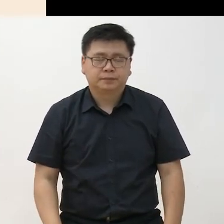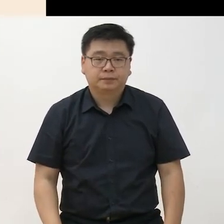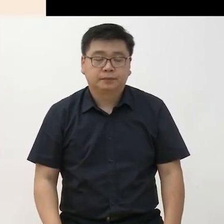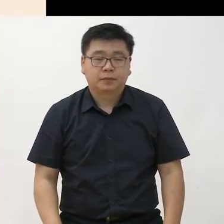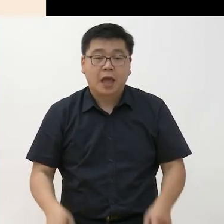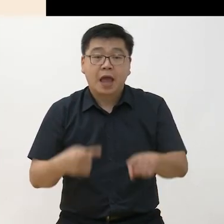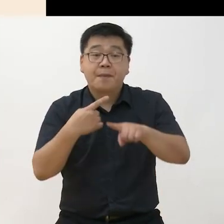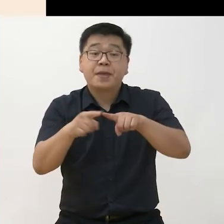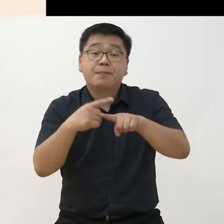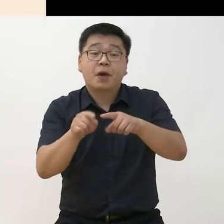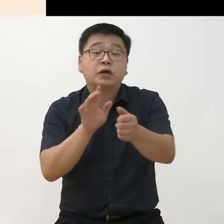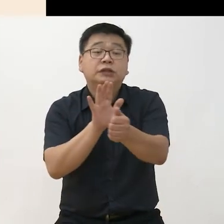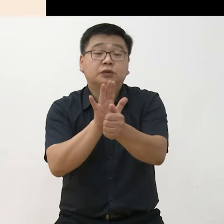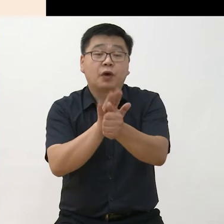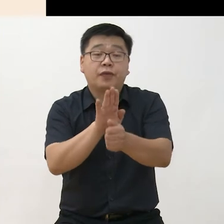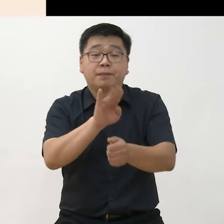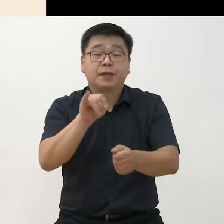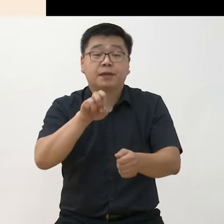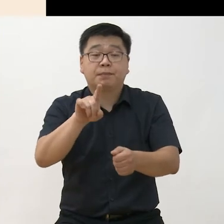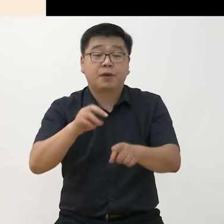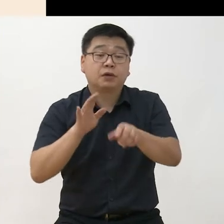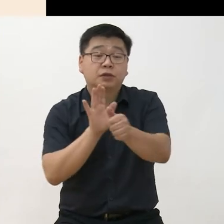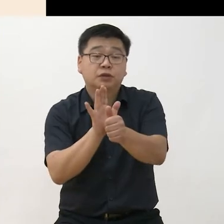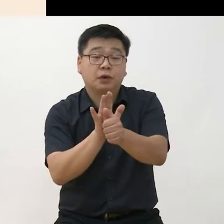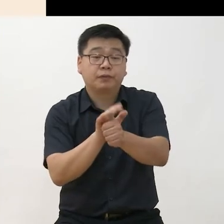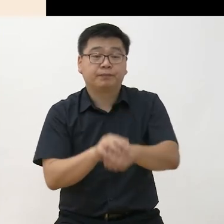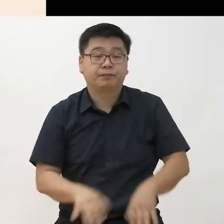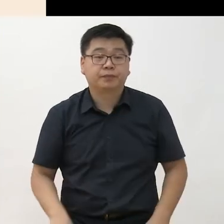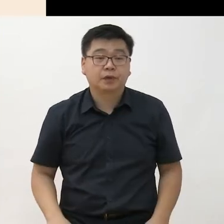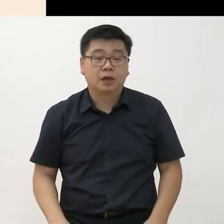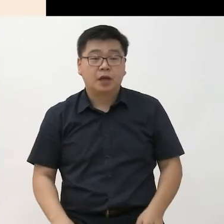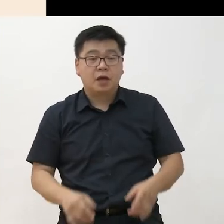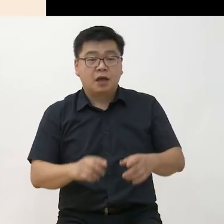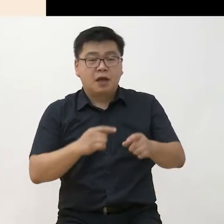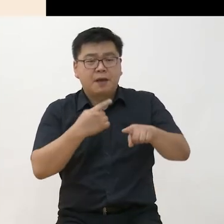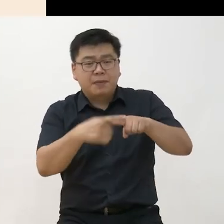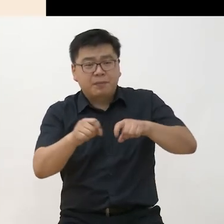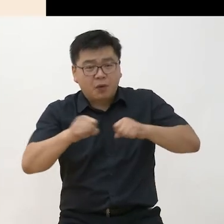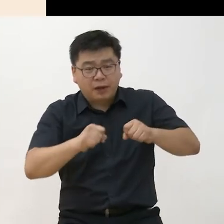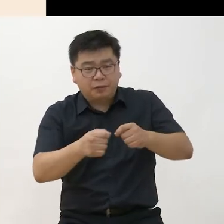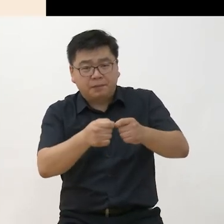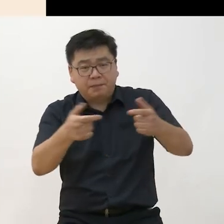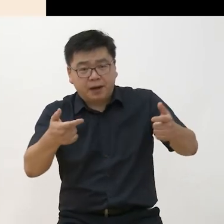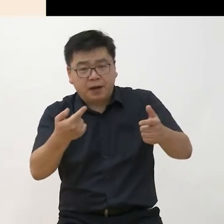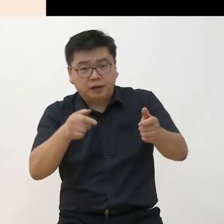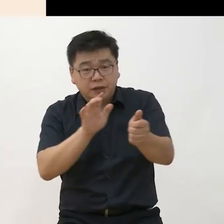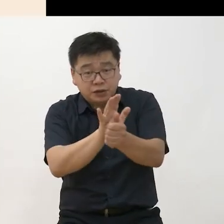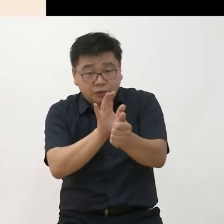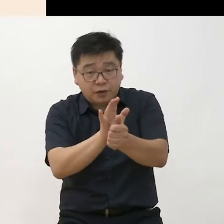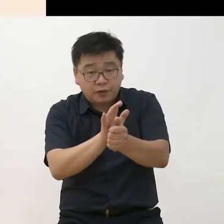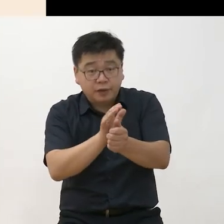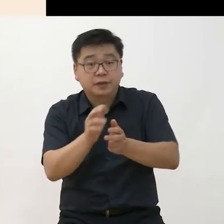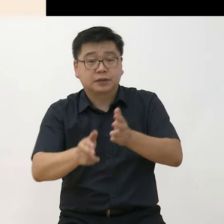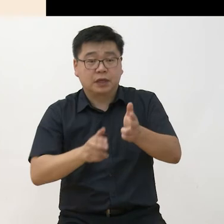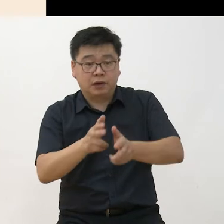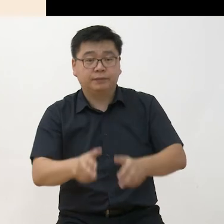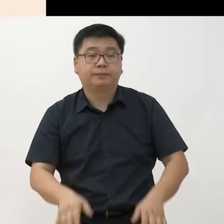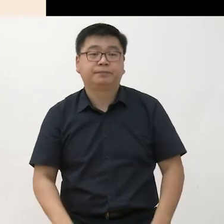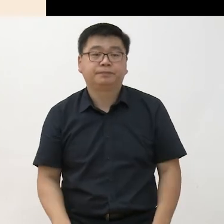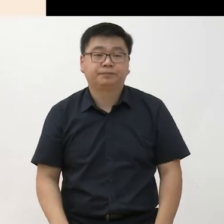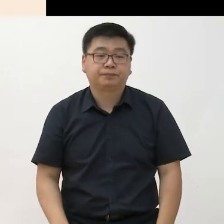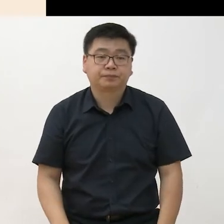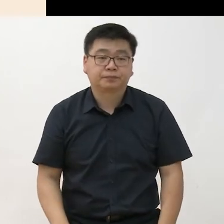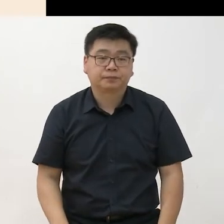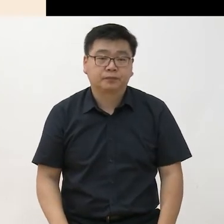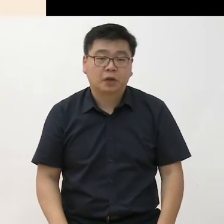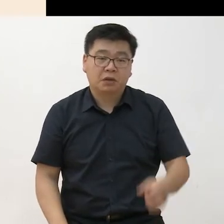그 비평 지원 사업입니다. 시각예술 전반의 비평 활성화를 위한 사업이라고 보시면 될것 같고요.